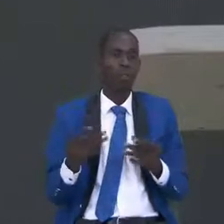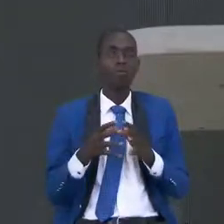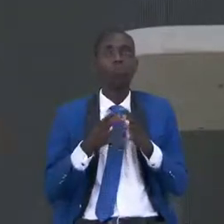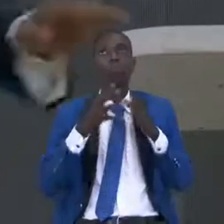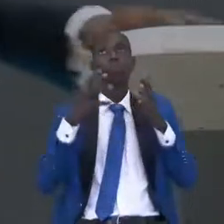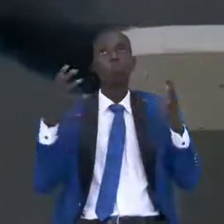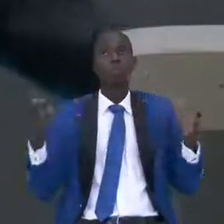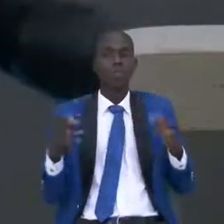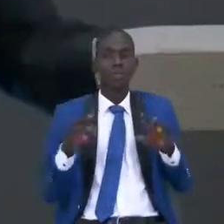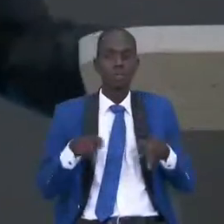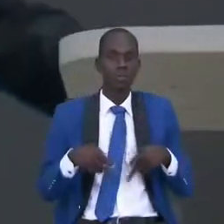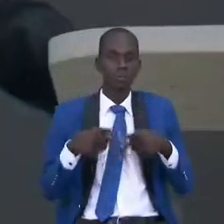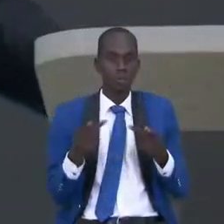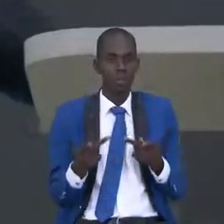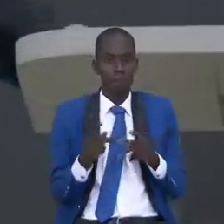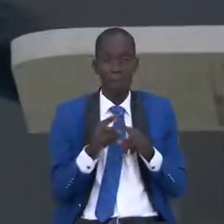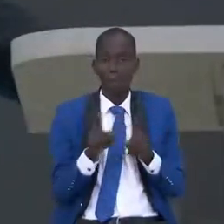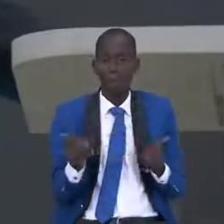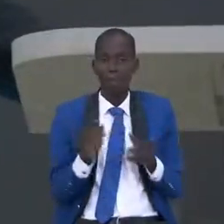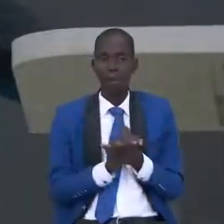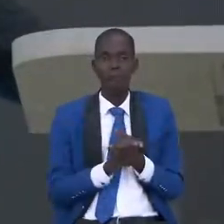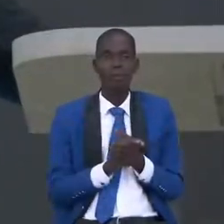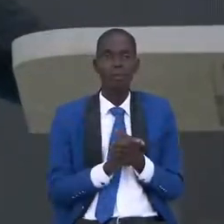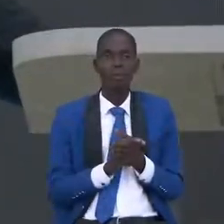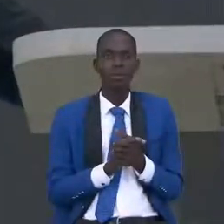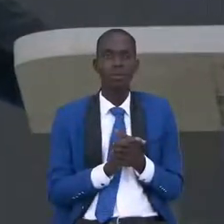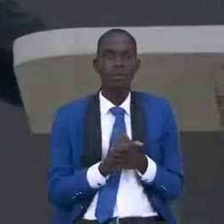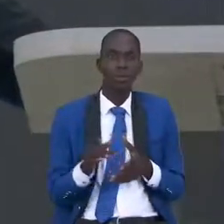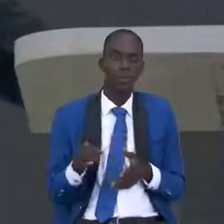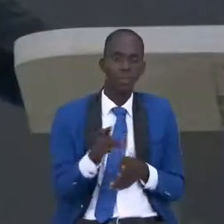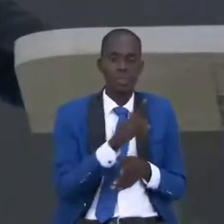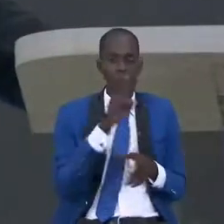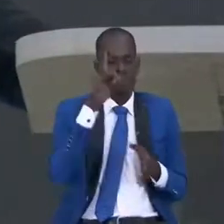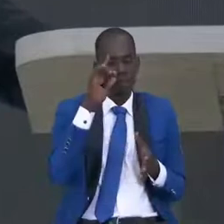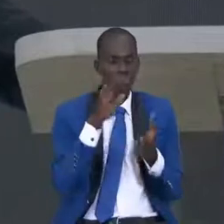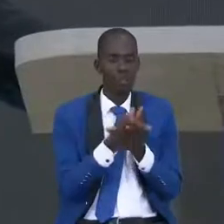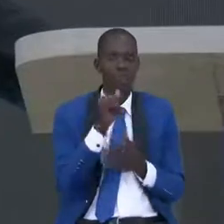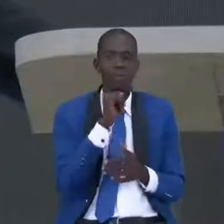de provision abondante. Mais ils n'ont pas cru.